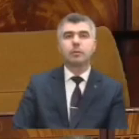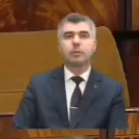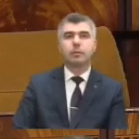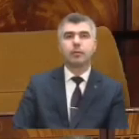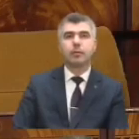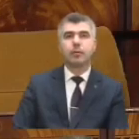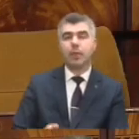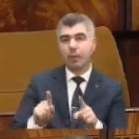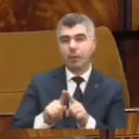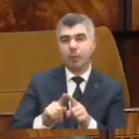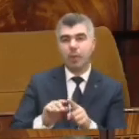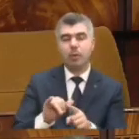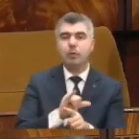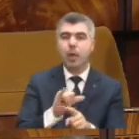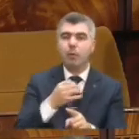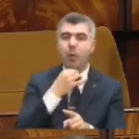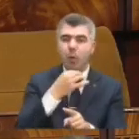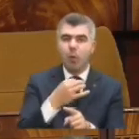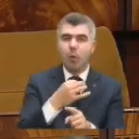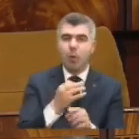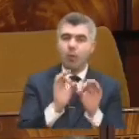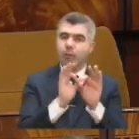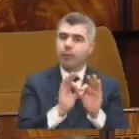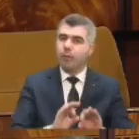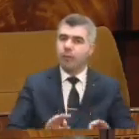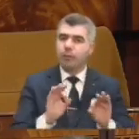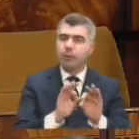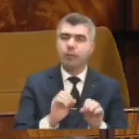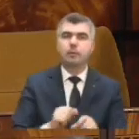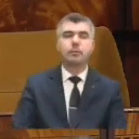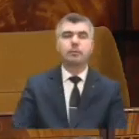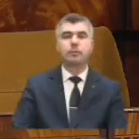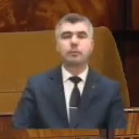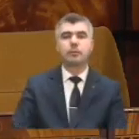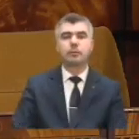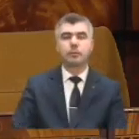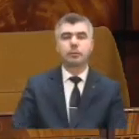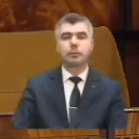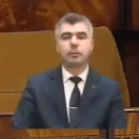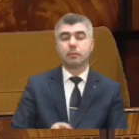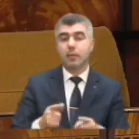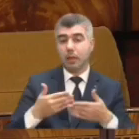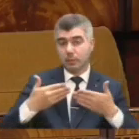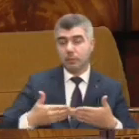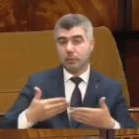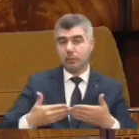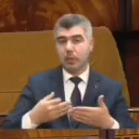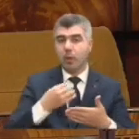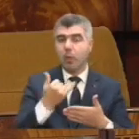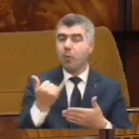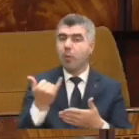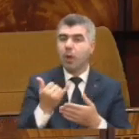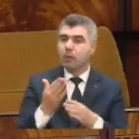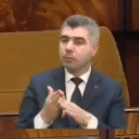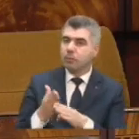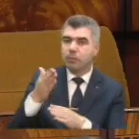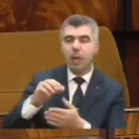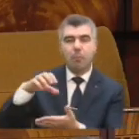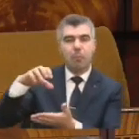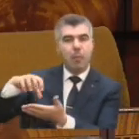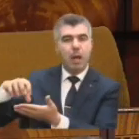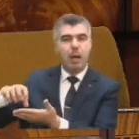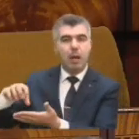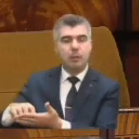وكتقطعوا الحس. السيد الوزير ما كتهضروش في هذا. السيد الوزير، هذه مناسبة ربانية باش تزوروا هذه المناطق